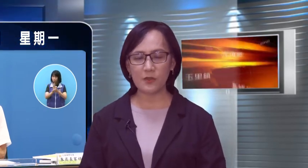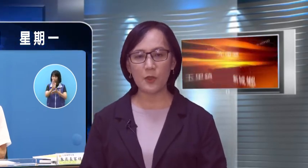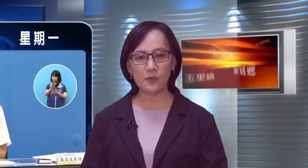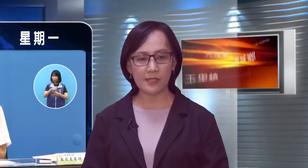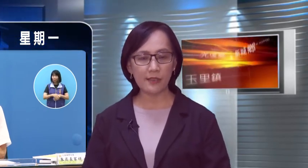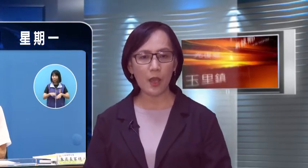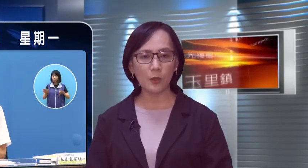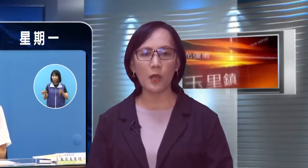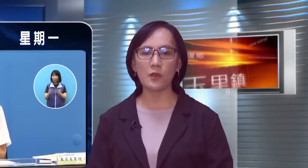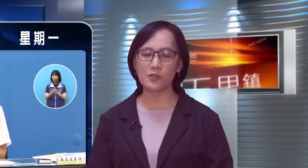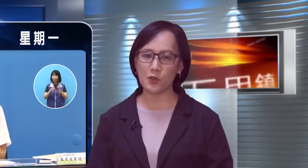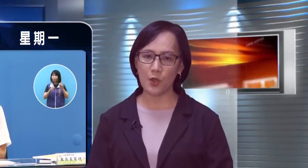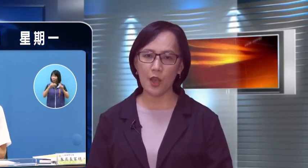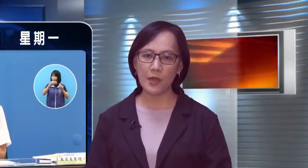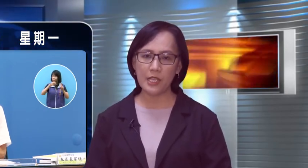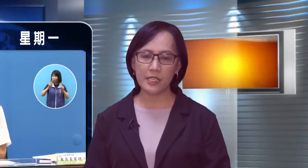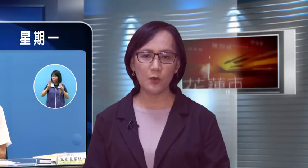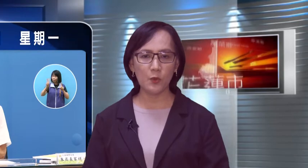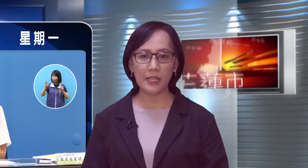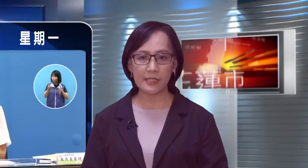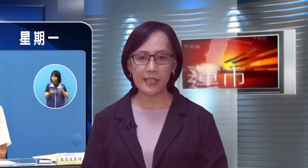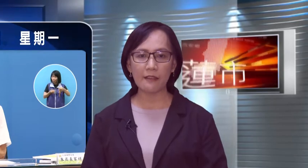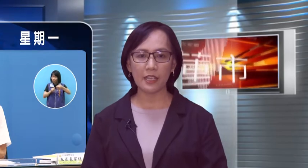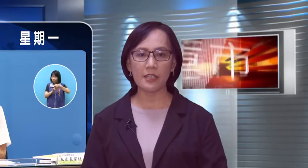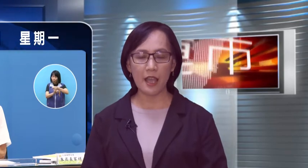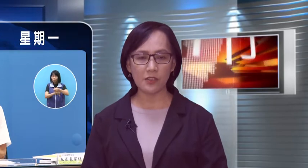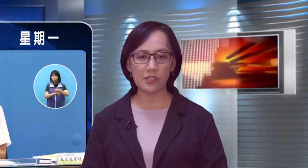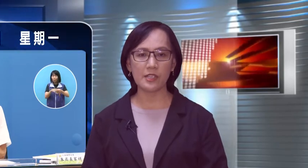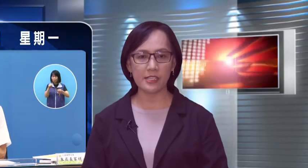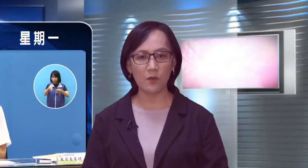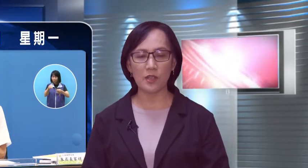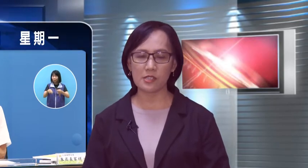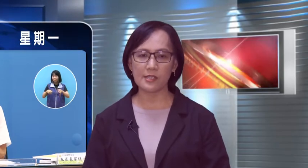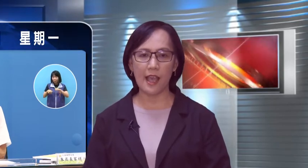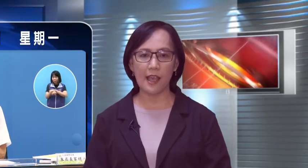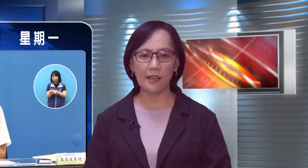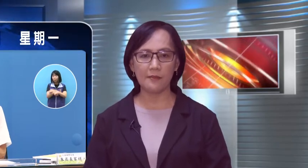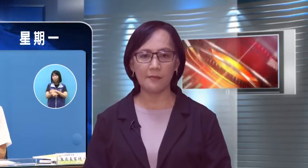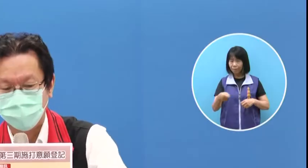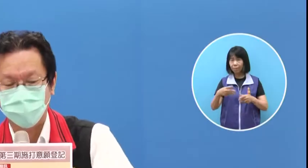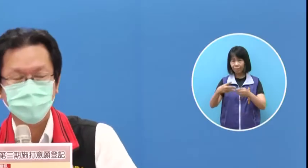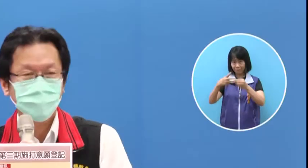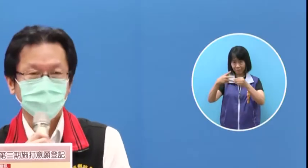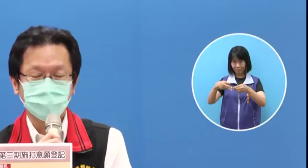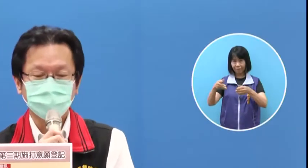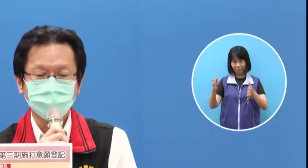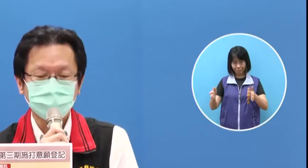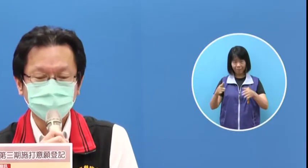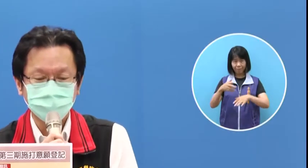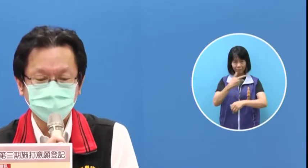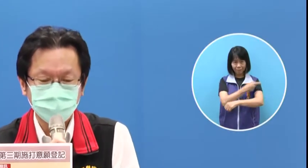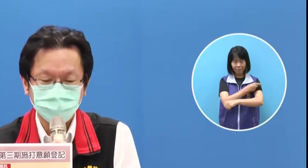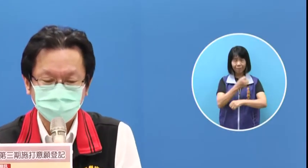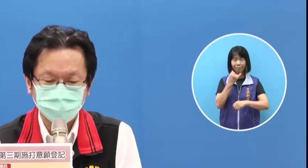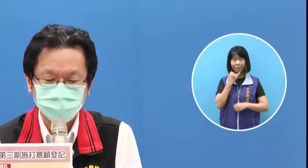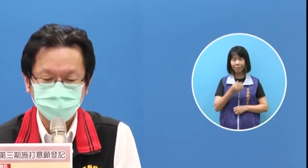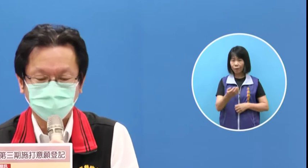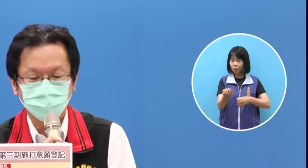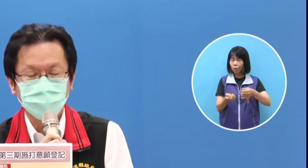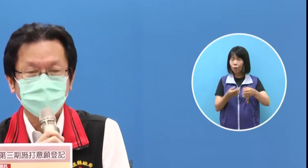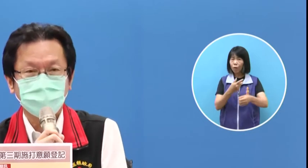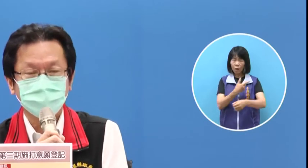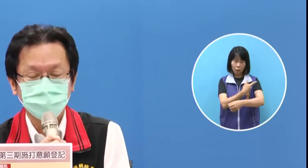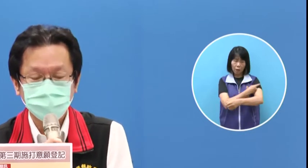为7月23号到29号，也呼吁大家可以按时的前往施打。 第三期的意愿登